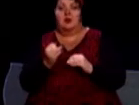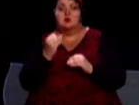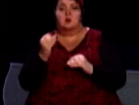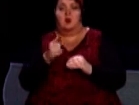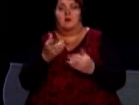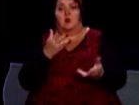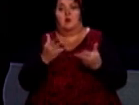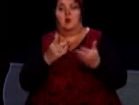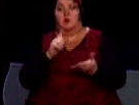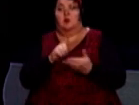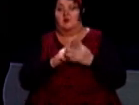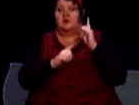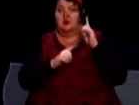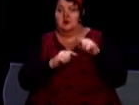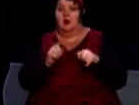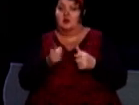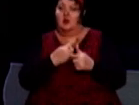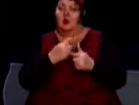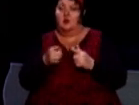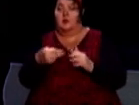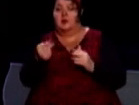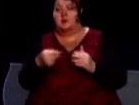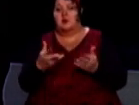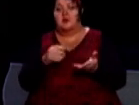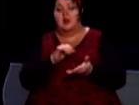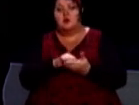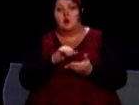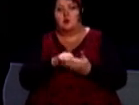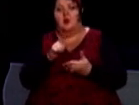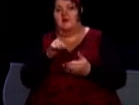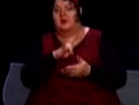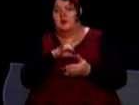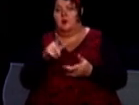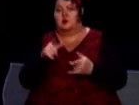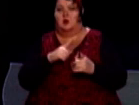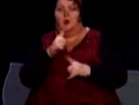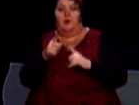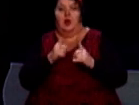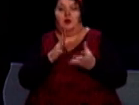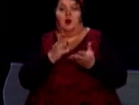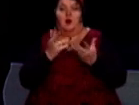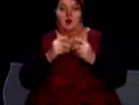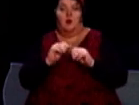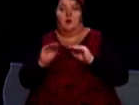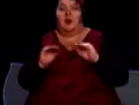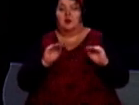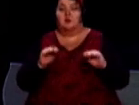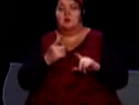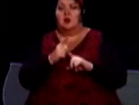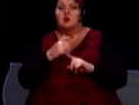мабуть, повинен знати або підписувати якийсь документ, що він не буде його переобладнувати. І